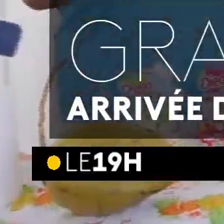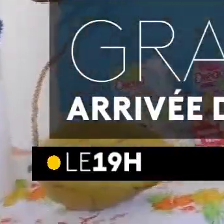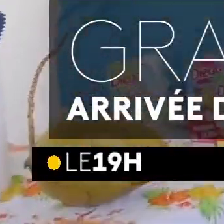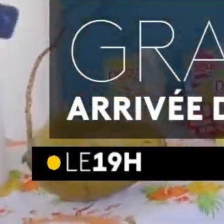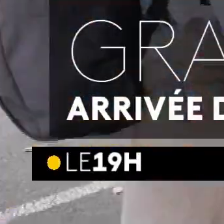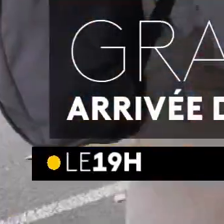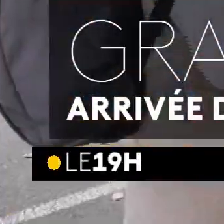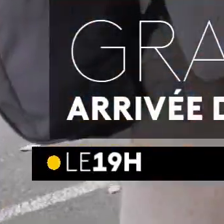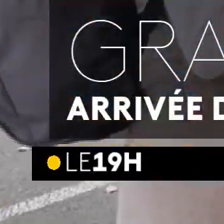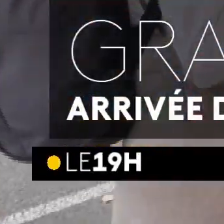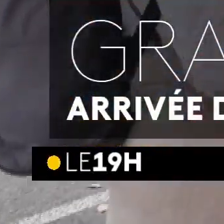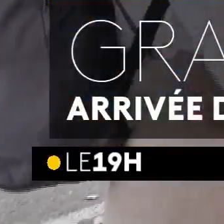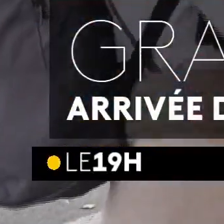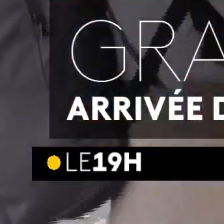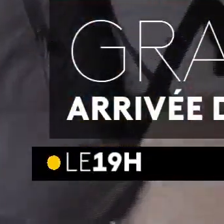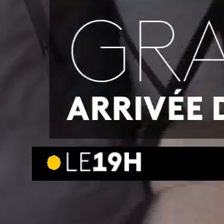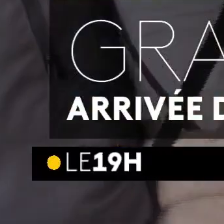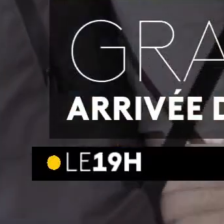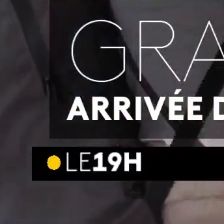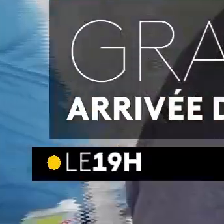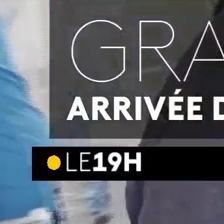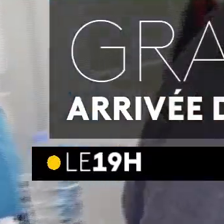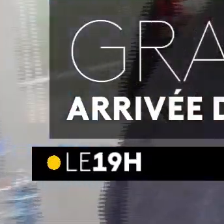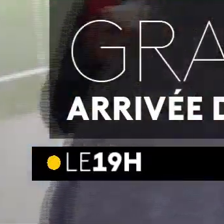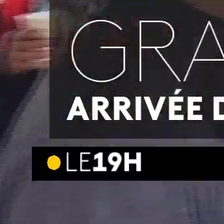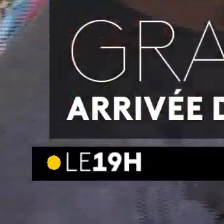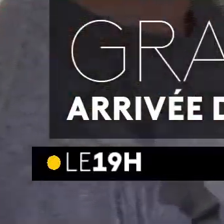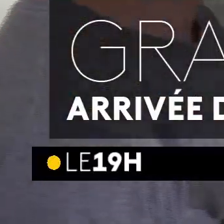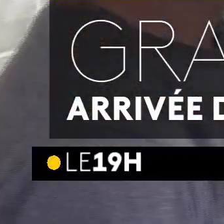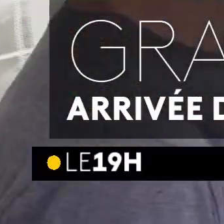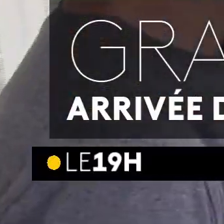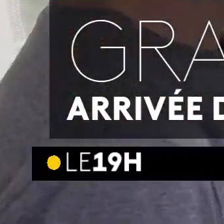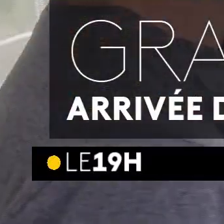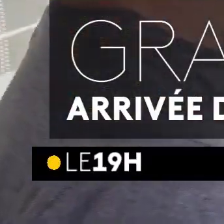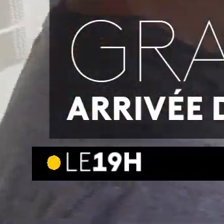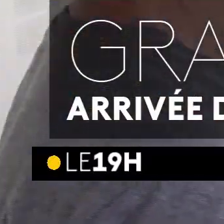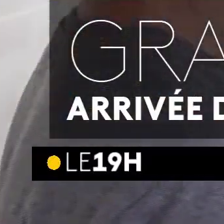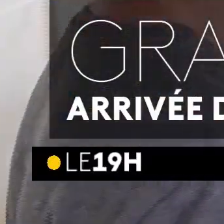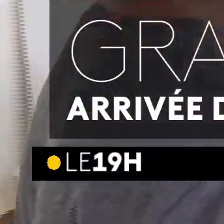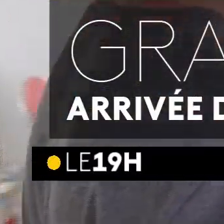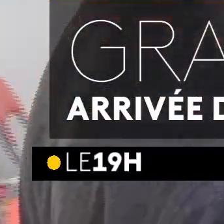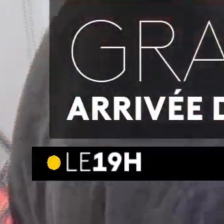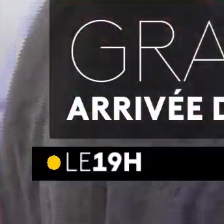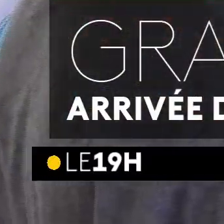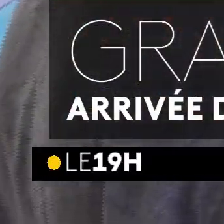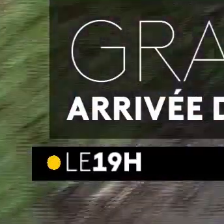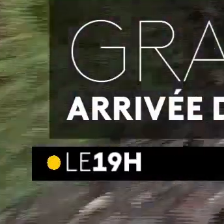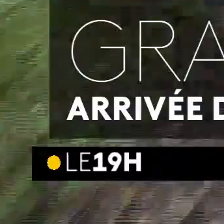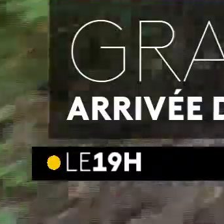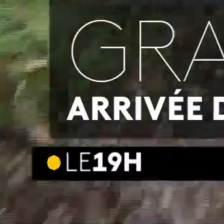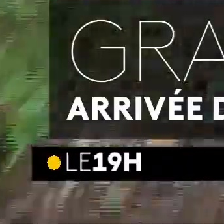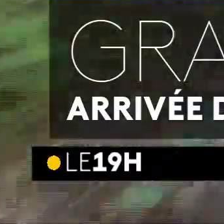été installé pour eux à l'aéroport. Le départ, c'est dans moins d'une semaine. Et pour assurer la sécurité de tous ces